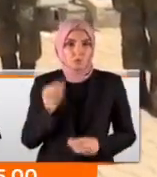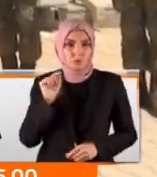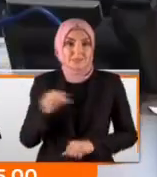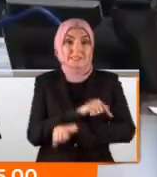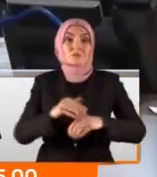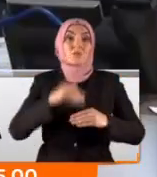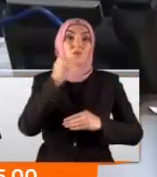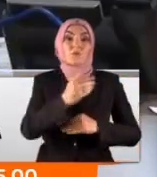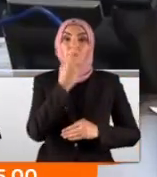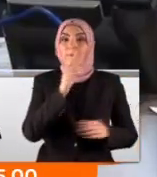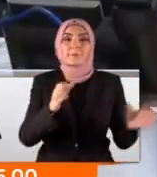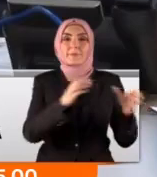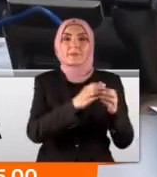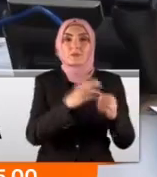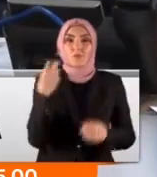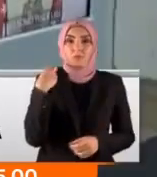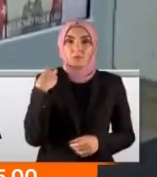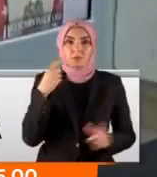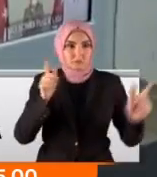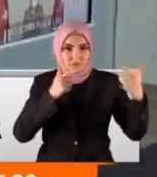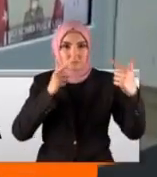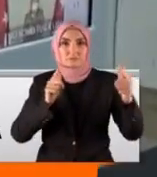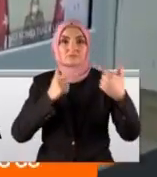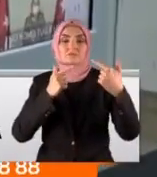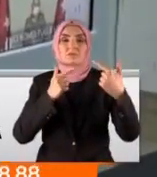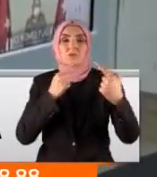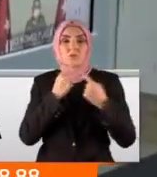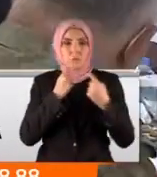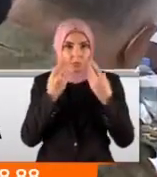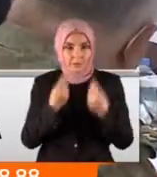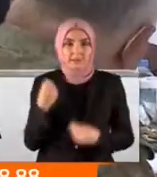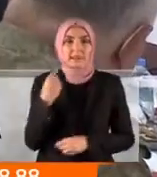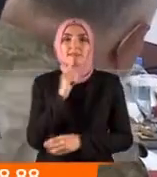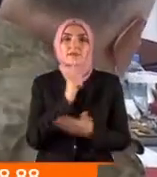komutanlarıyla video konferans yöntemiyle bir araya geldi, yeni talimatlar verdi.